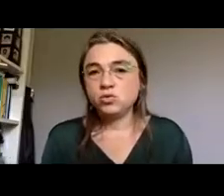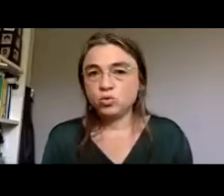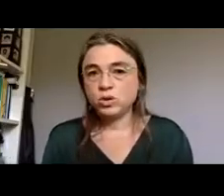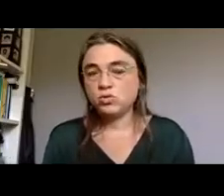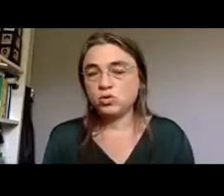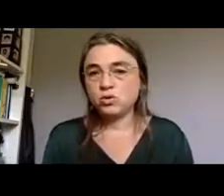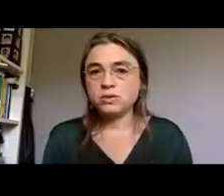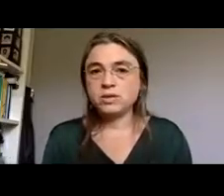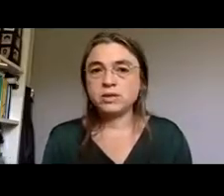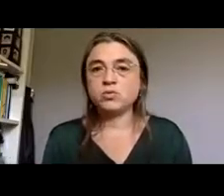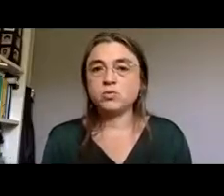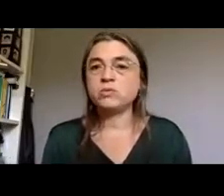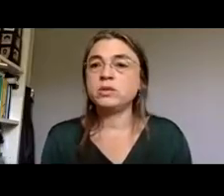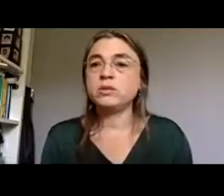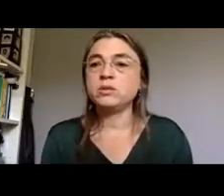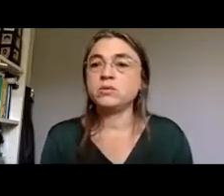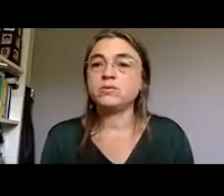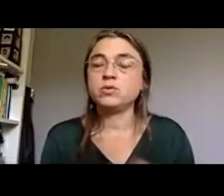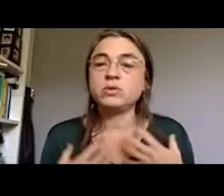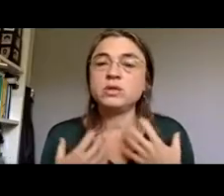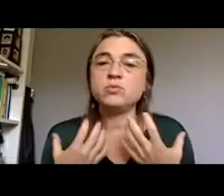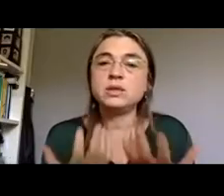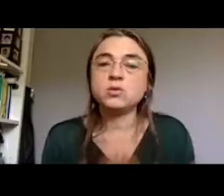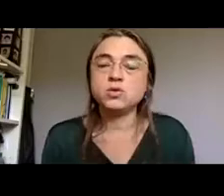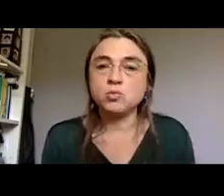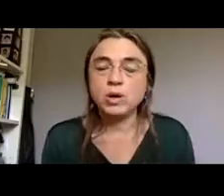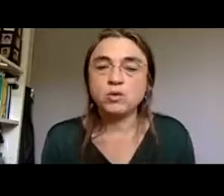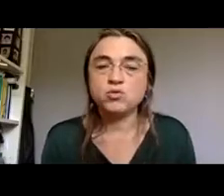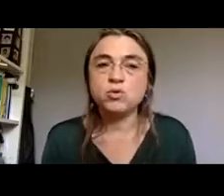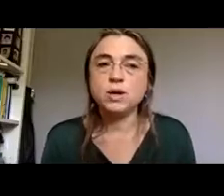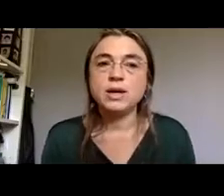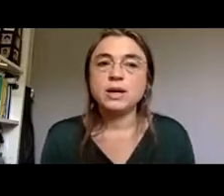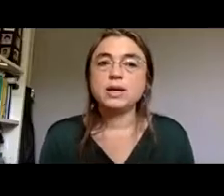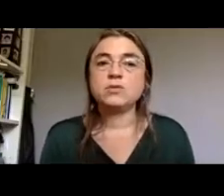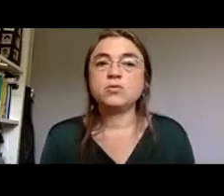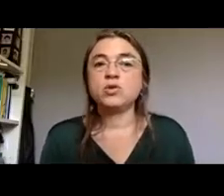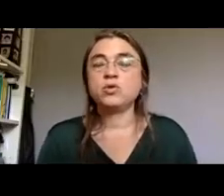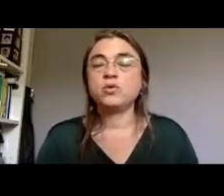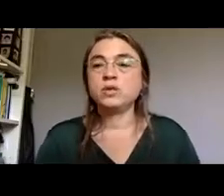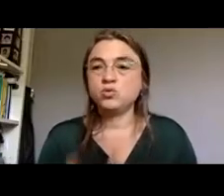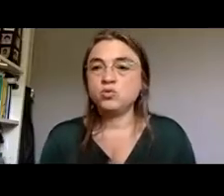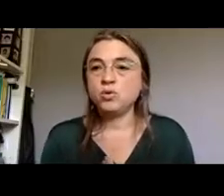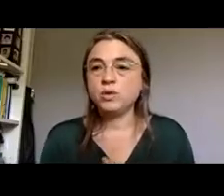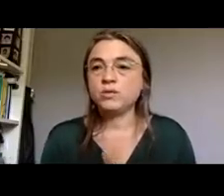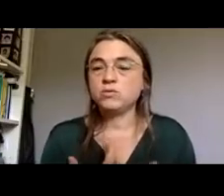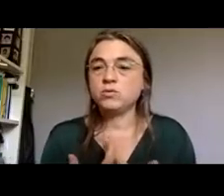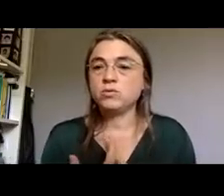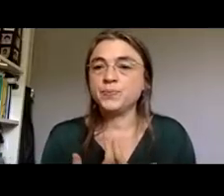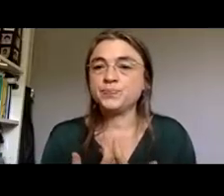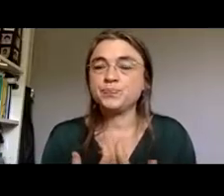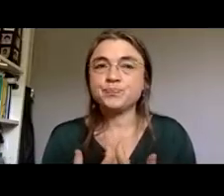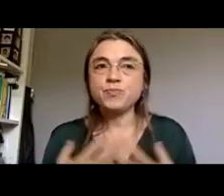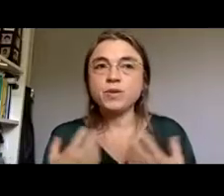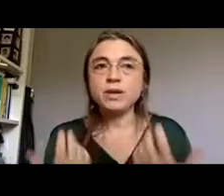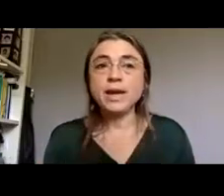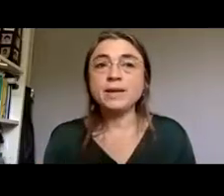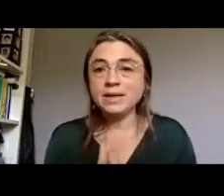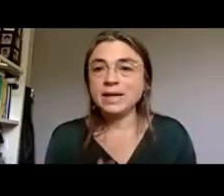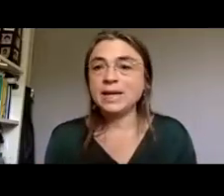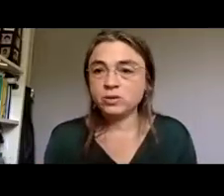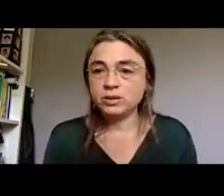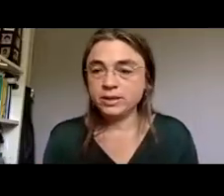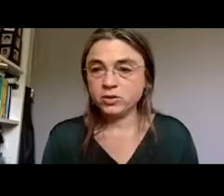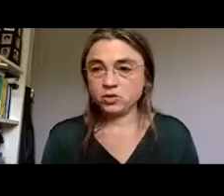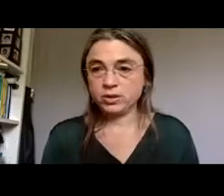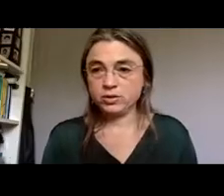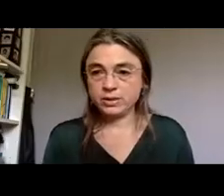aussi construire du sens et une continuité dans son parcours. Et donc, quand on est sourd, on a et intégrer